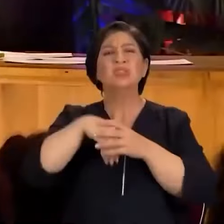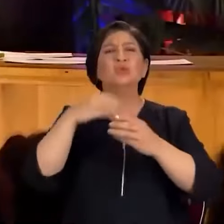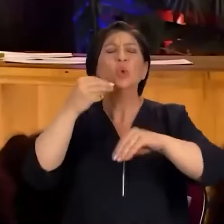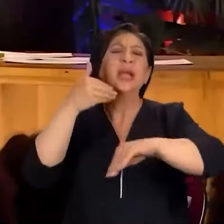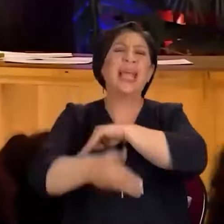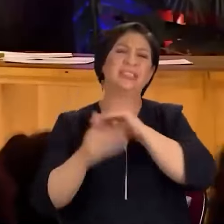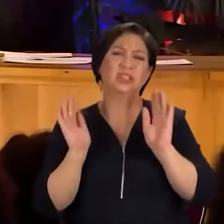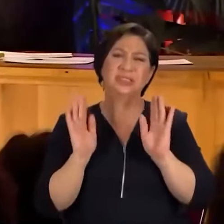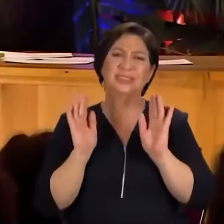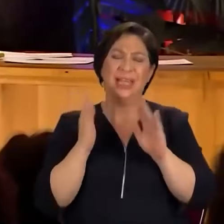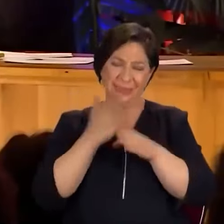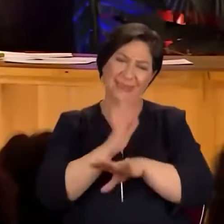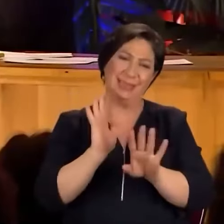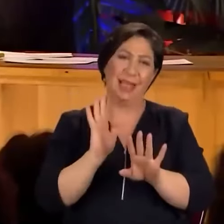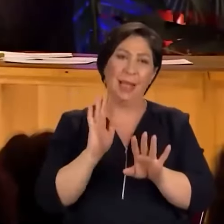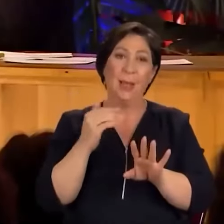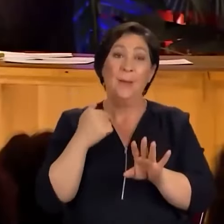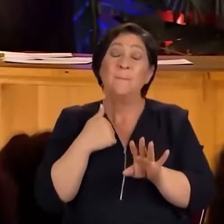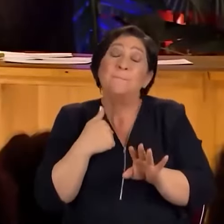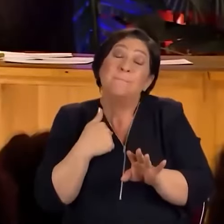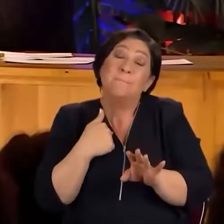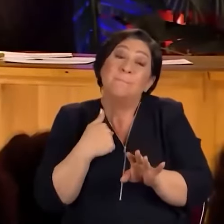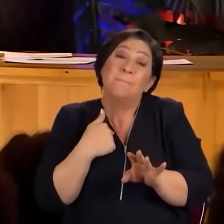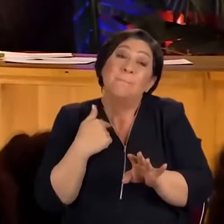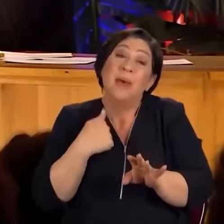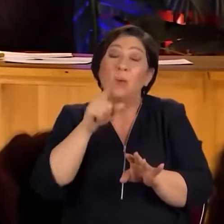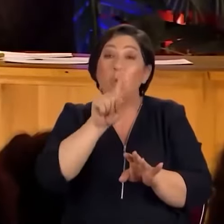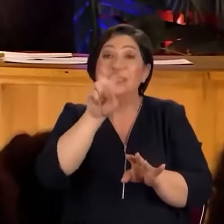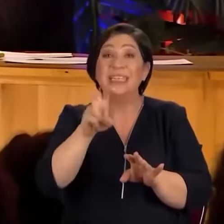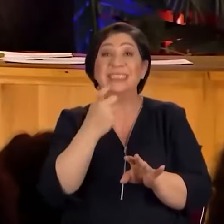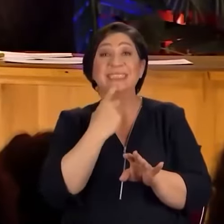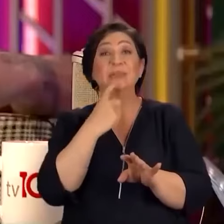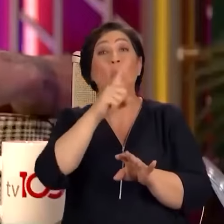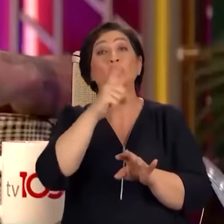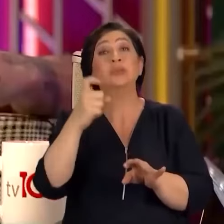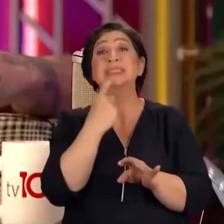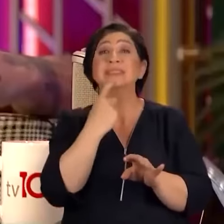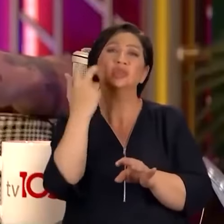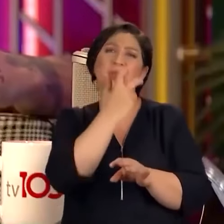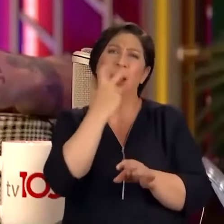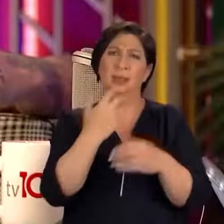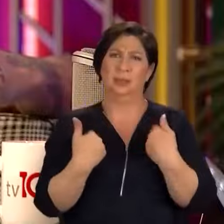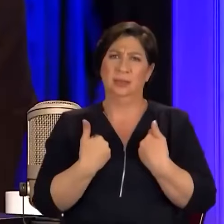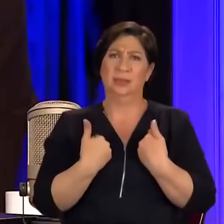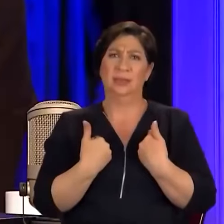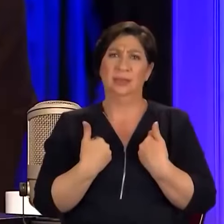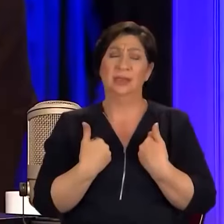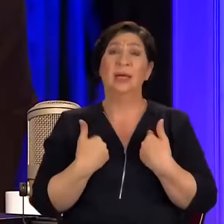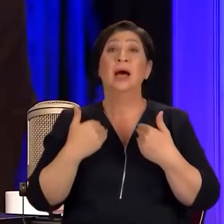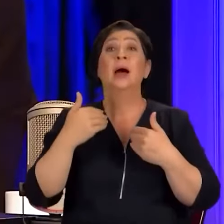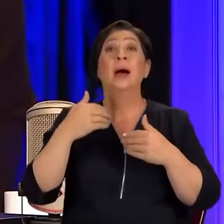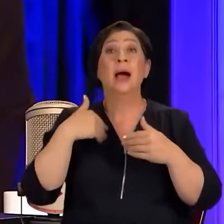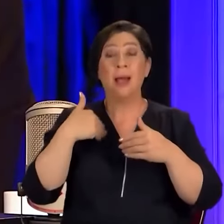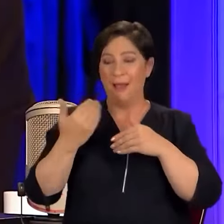gelen bir şey ki bu. Yani ben onu ben 18 yıldır 19 yıldır şarkı söylüyorum. Ve